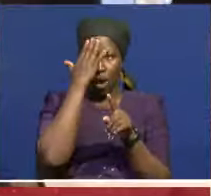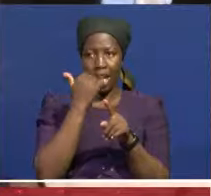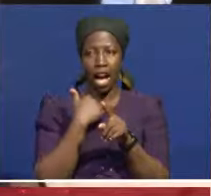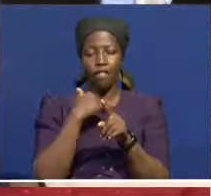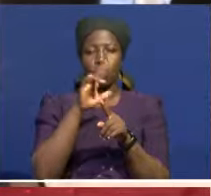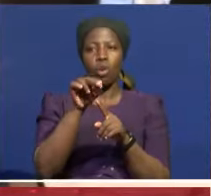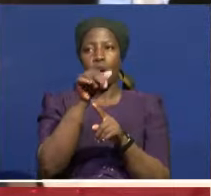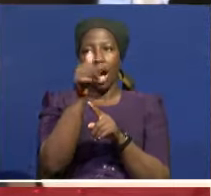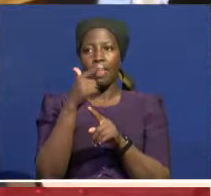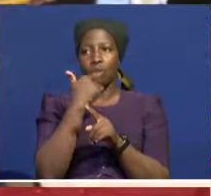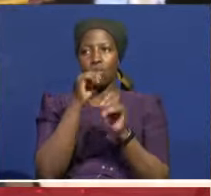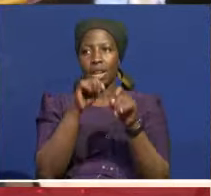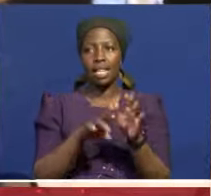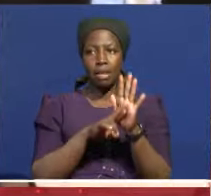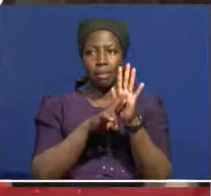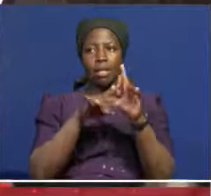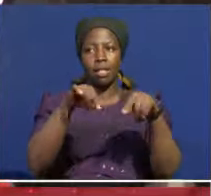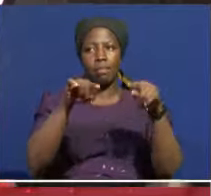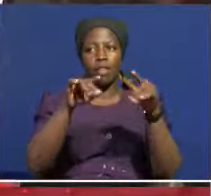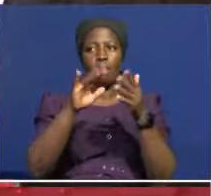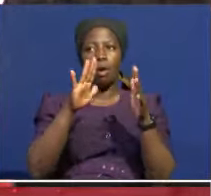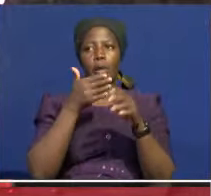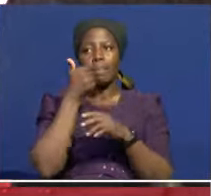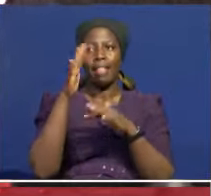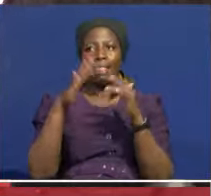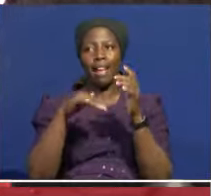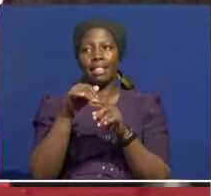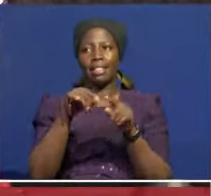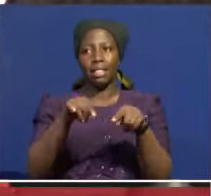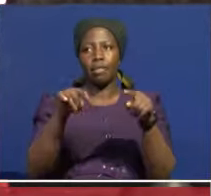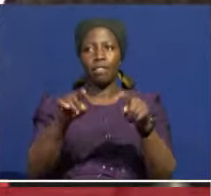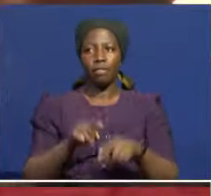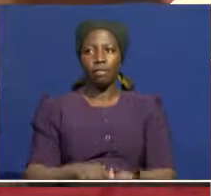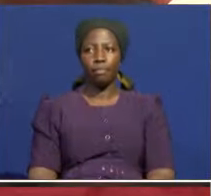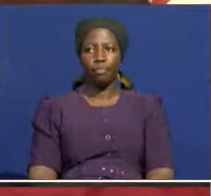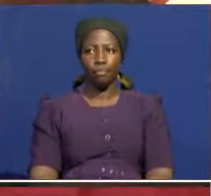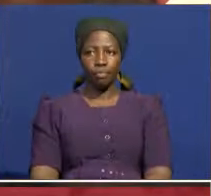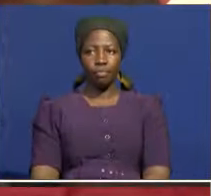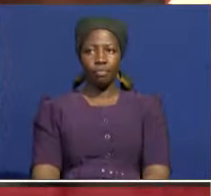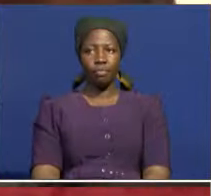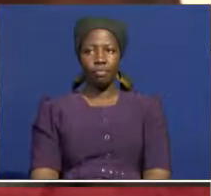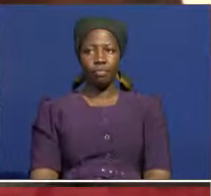kuwakilisha vyema kuliko wao wenyewe. Kasi cha namasha, dira ya magwiji.